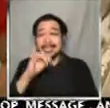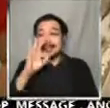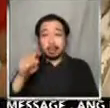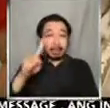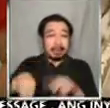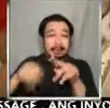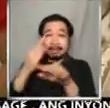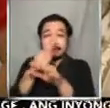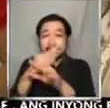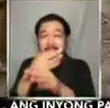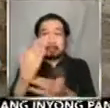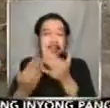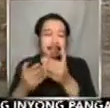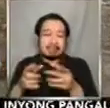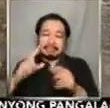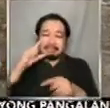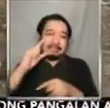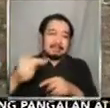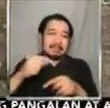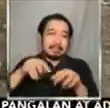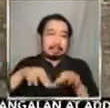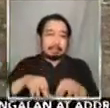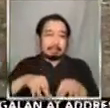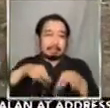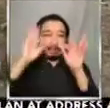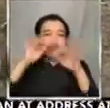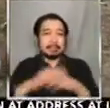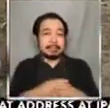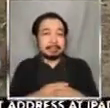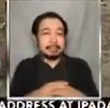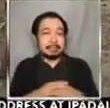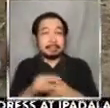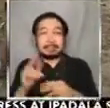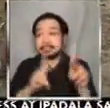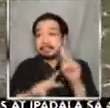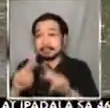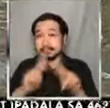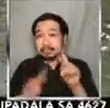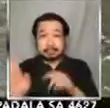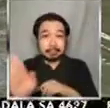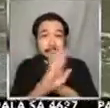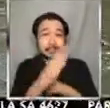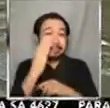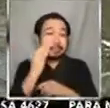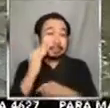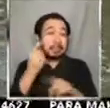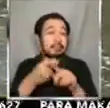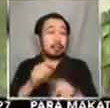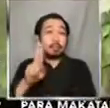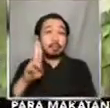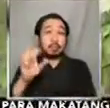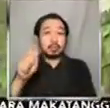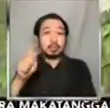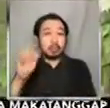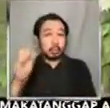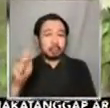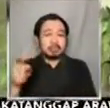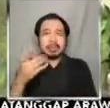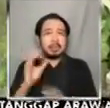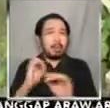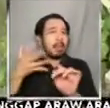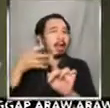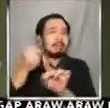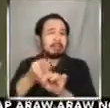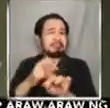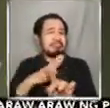magkaroon sila ng biglang pagbaha. Sa karanasan ng mga nakausap naming residente ng Bustos, hindi naman daw sila naapektuhan kahit tumaas ang